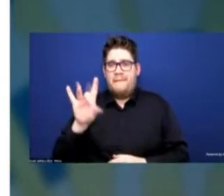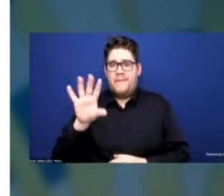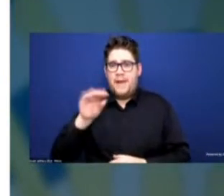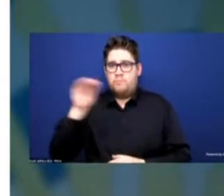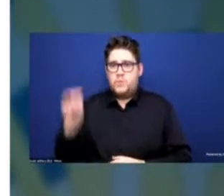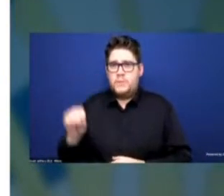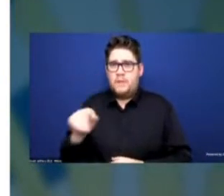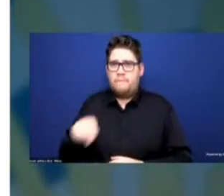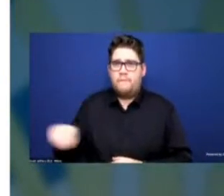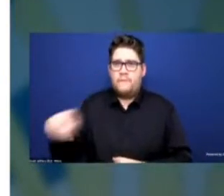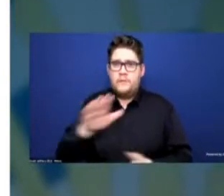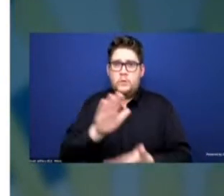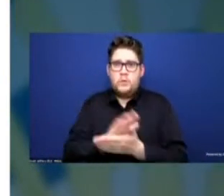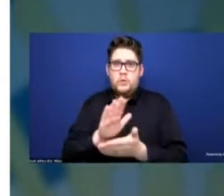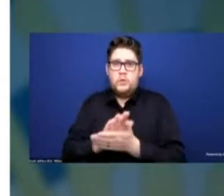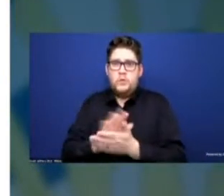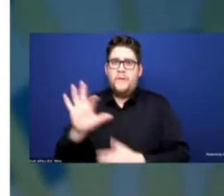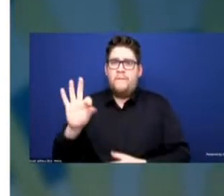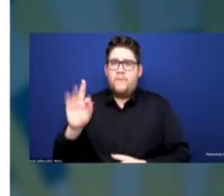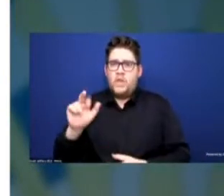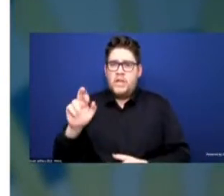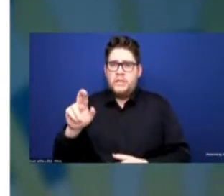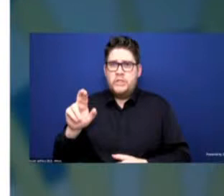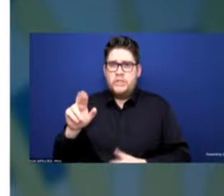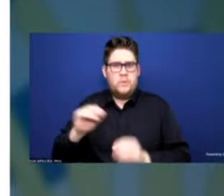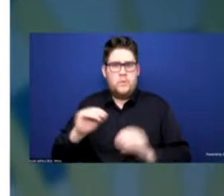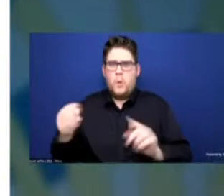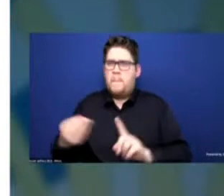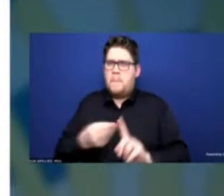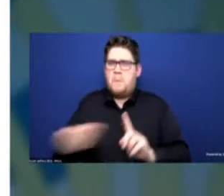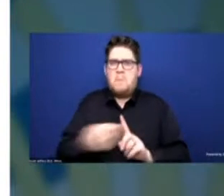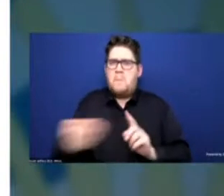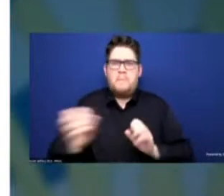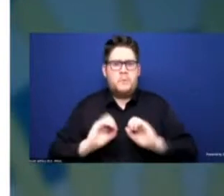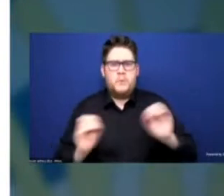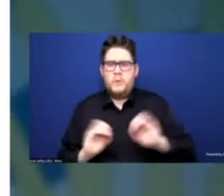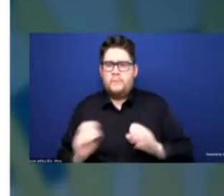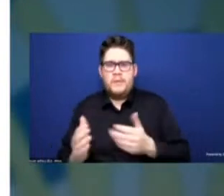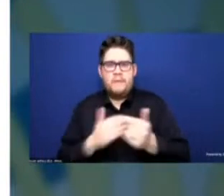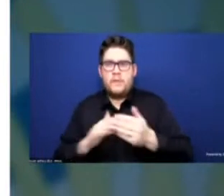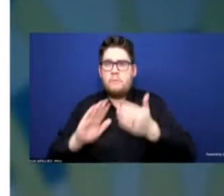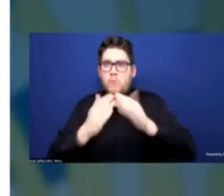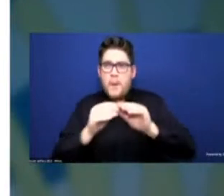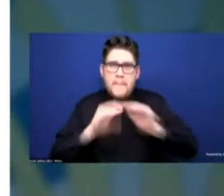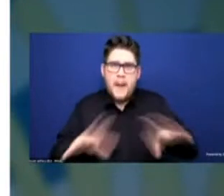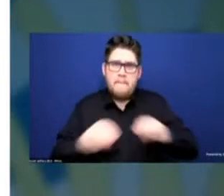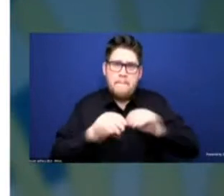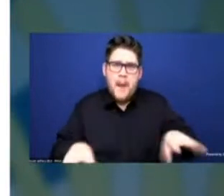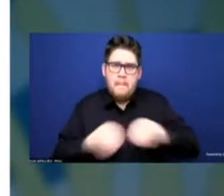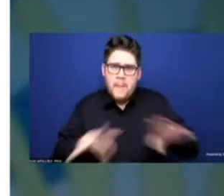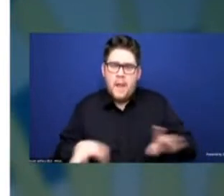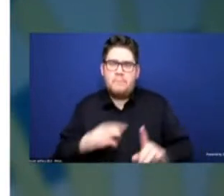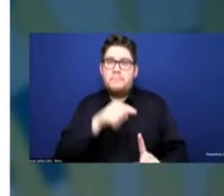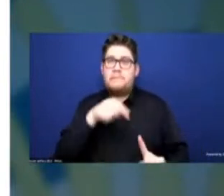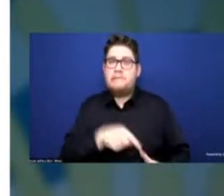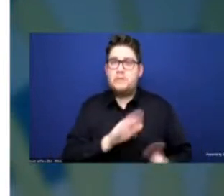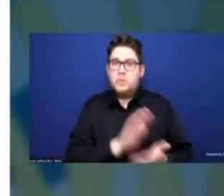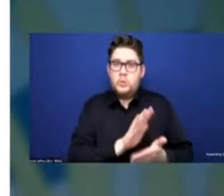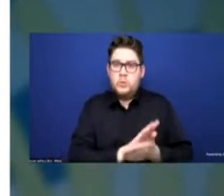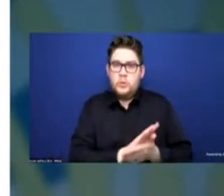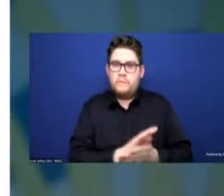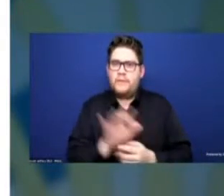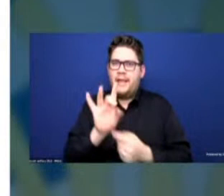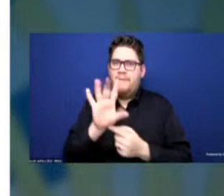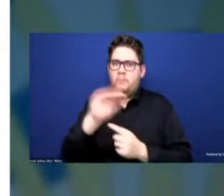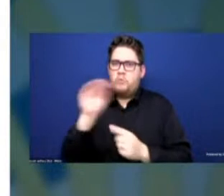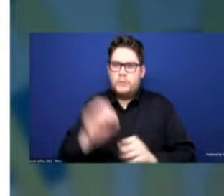this period of time when we know there was high transmission in the community. So again, just representing the 这个也 community